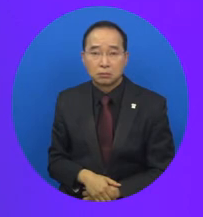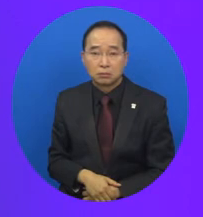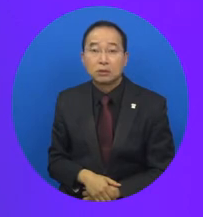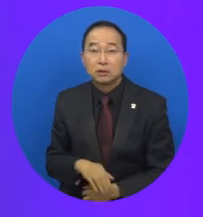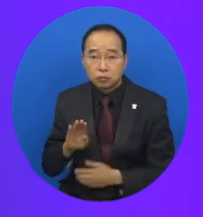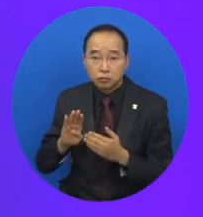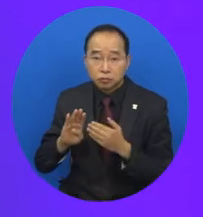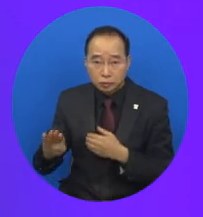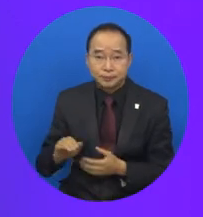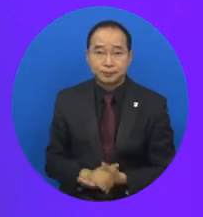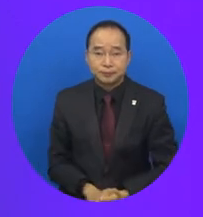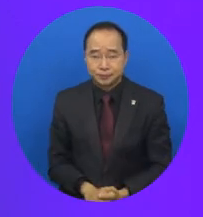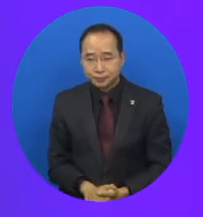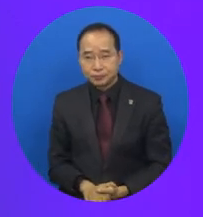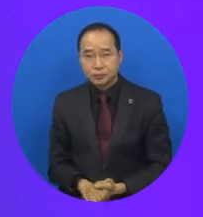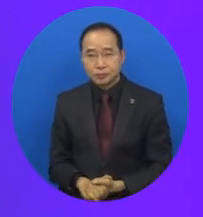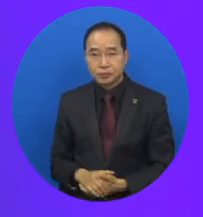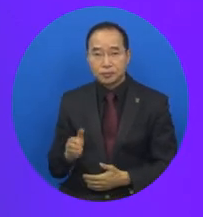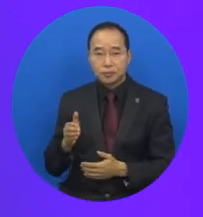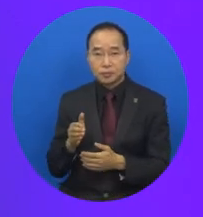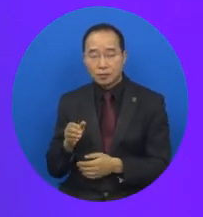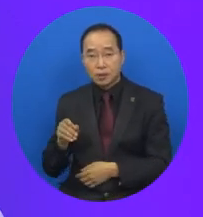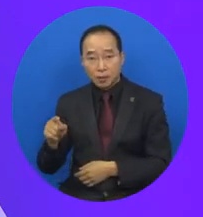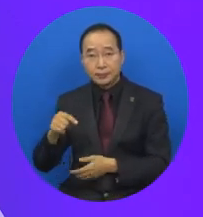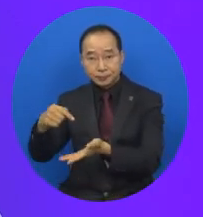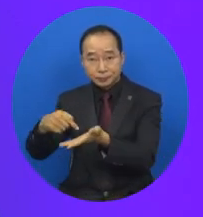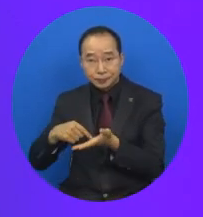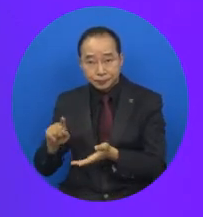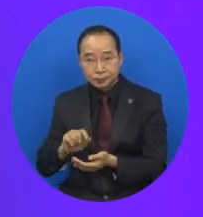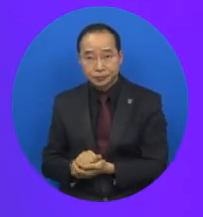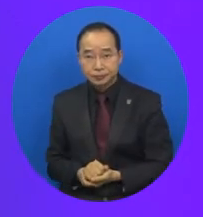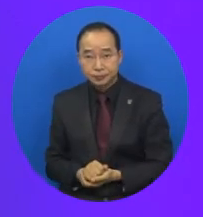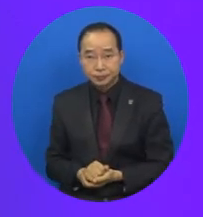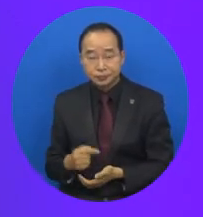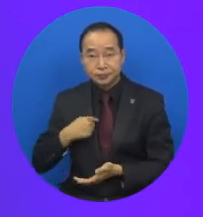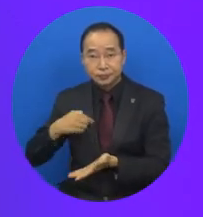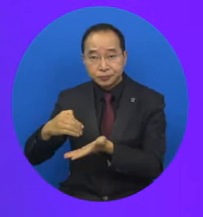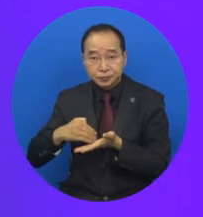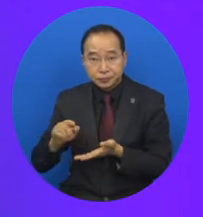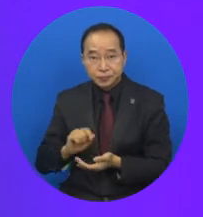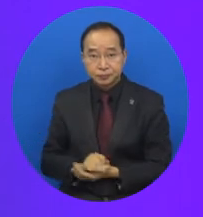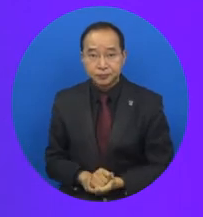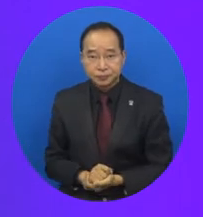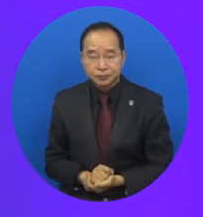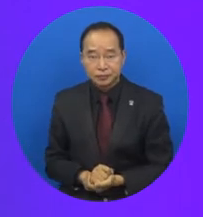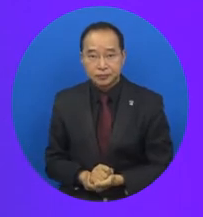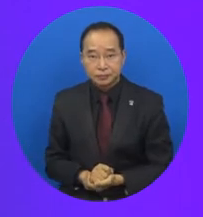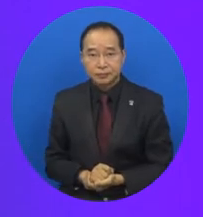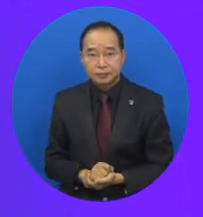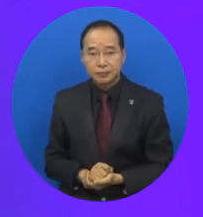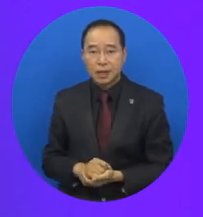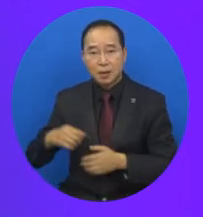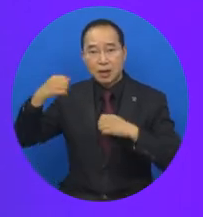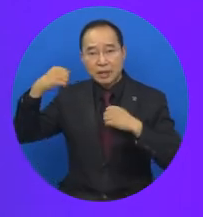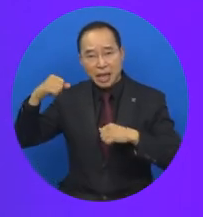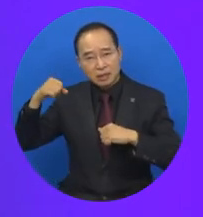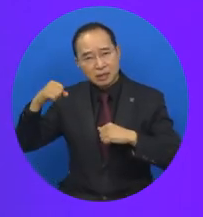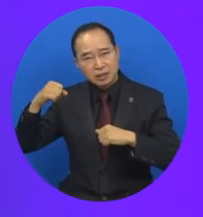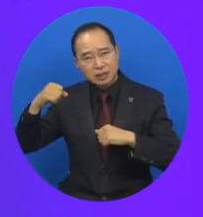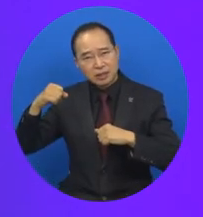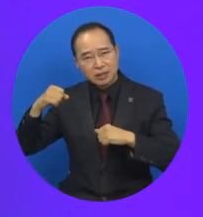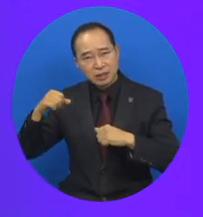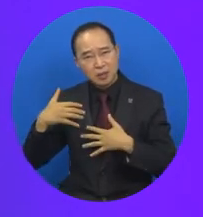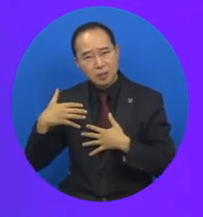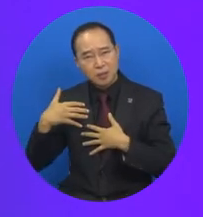정말 이 세상의 우연한 이치인지는 모르겠으나 바로 전문 무용수 지원센터에서 저에게 제안한 댄스 포